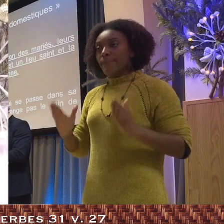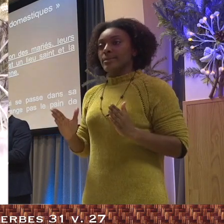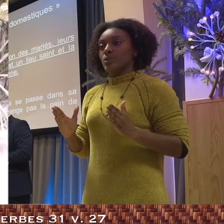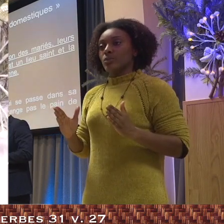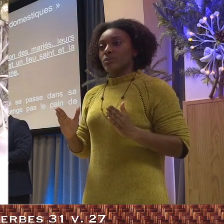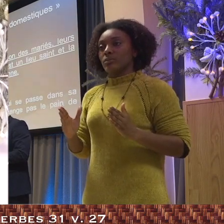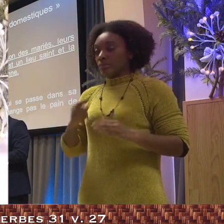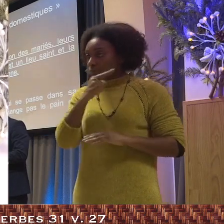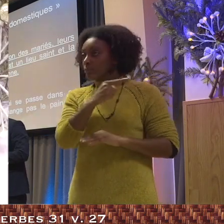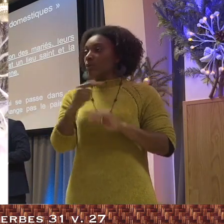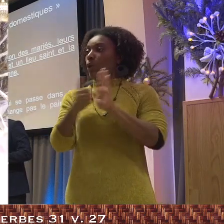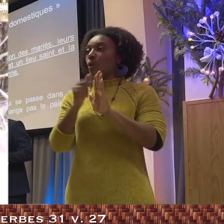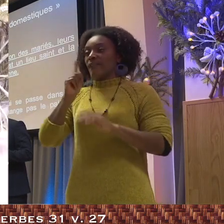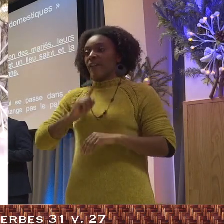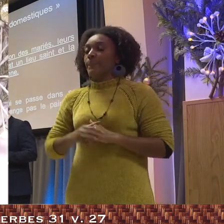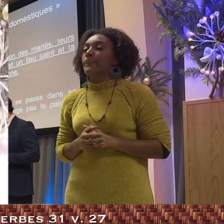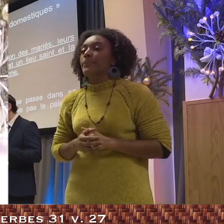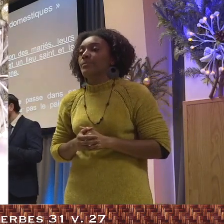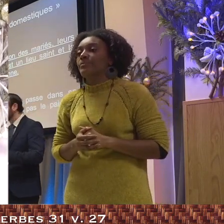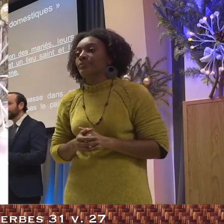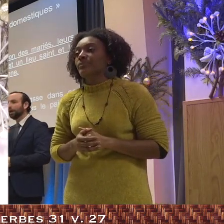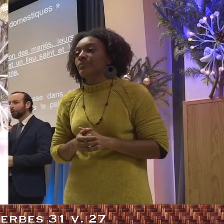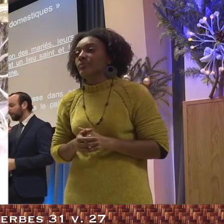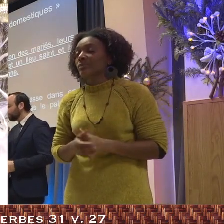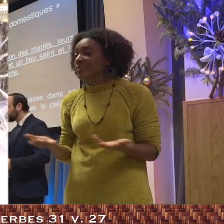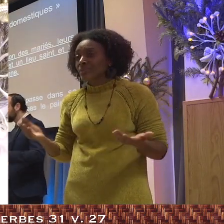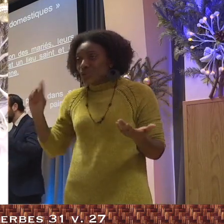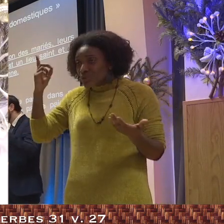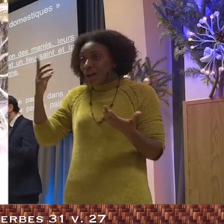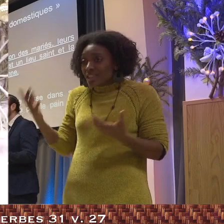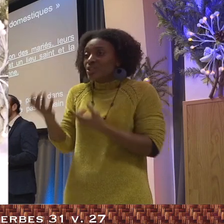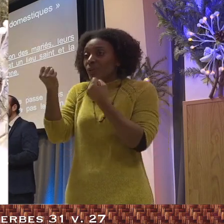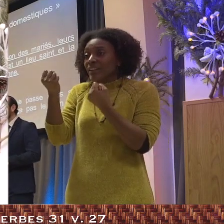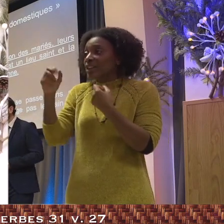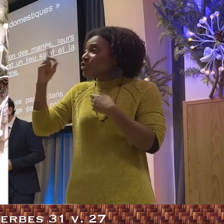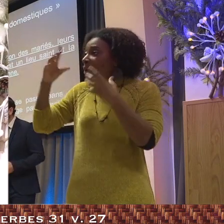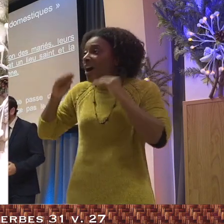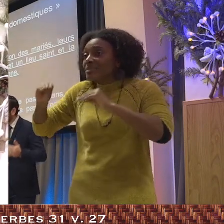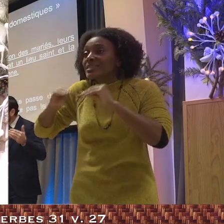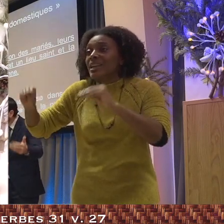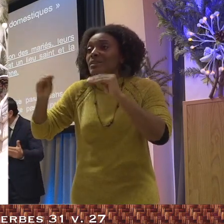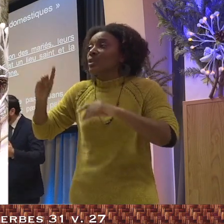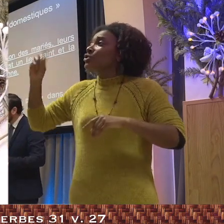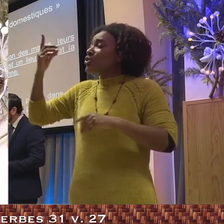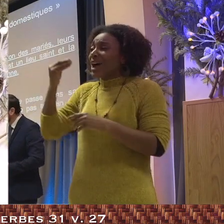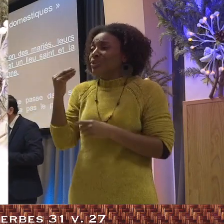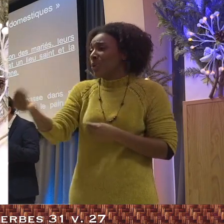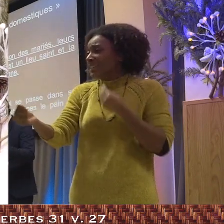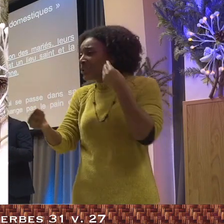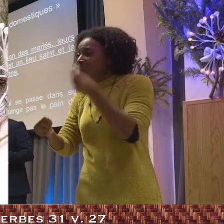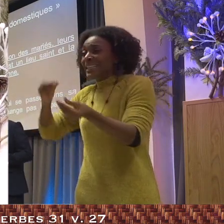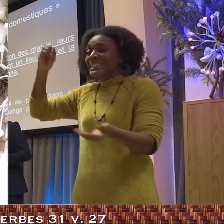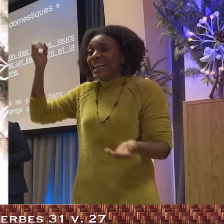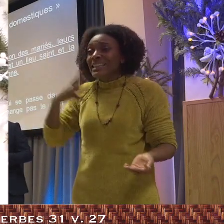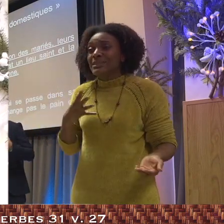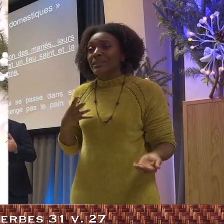Croyez-vous d'une manière plus vaste que Dieu? Croyez-vous que Dieu a sauvé? Croyez-vous que Dieu a enseigné? Croyez-vous que Dieu a équipé du Saint-Esprit,